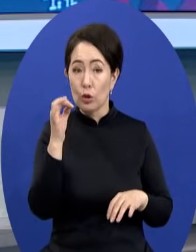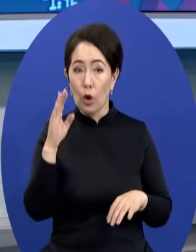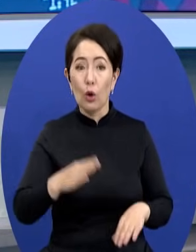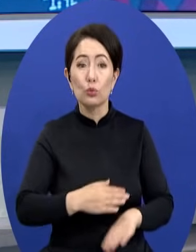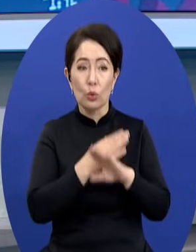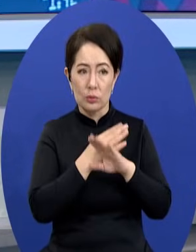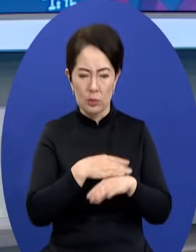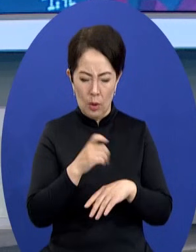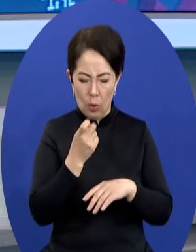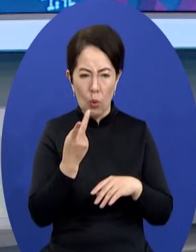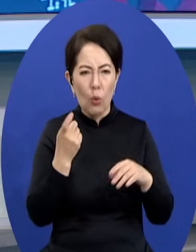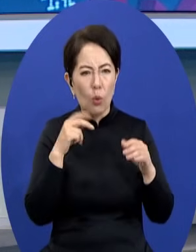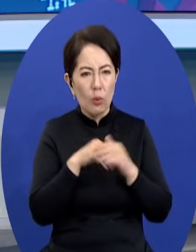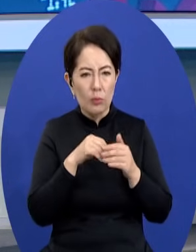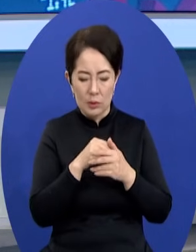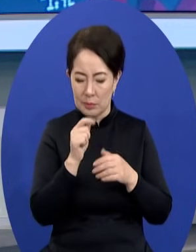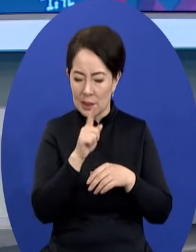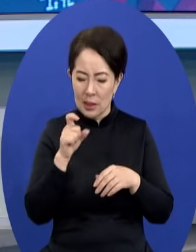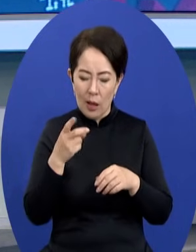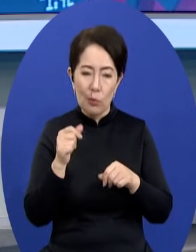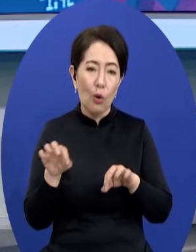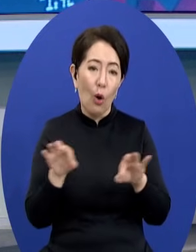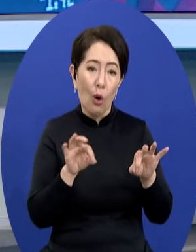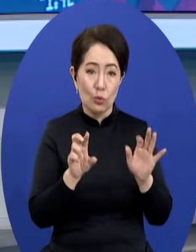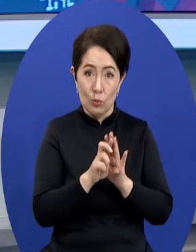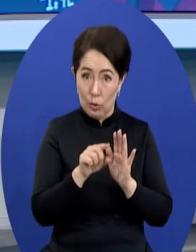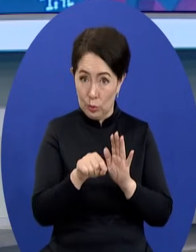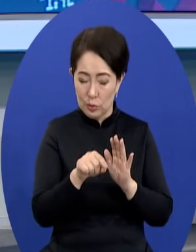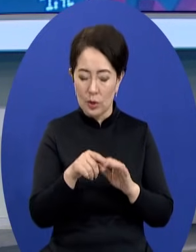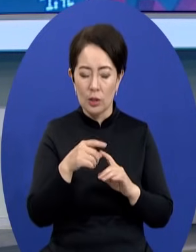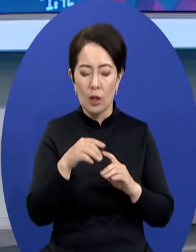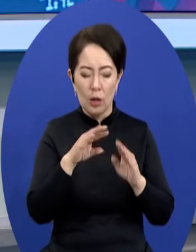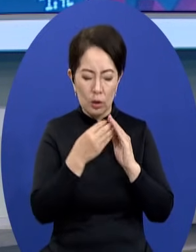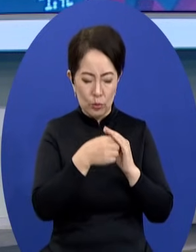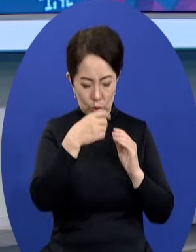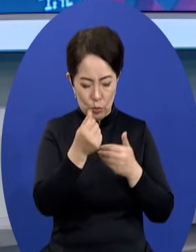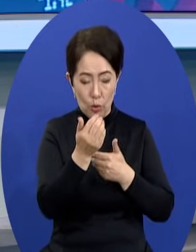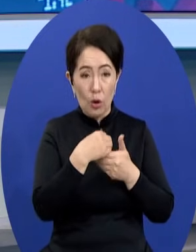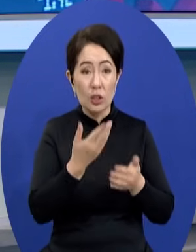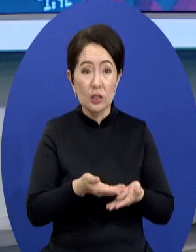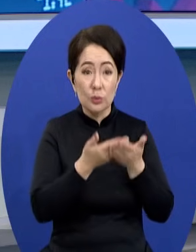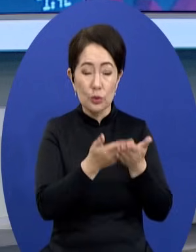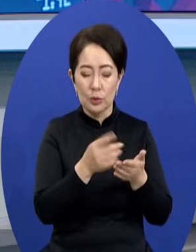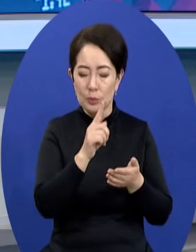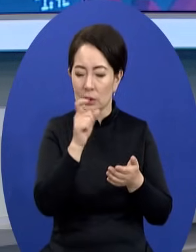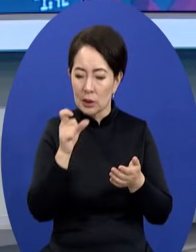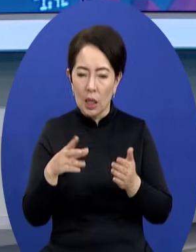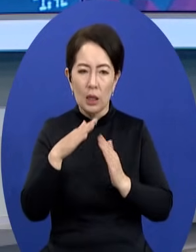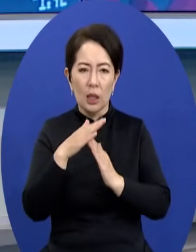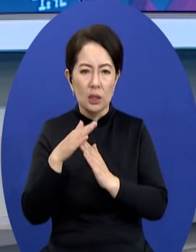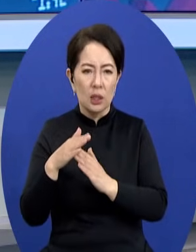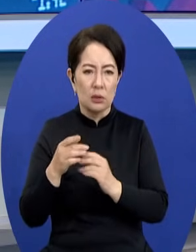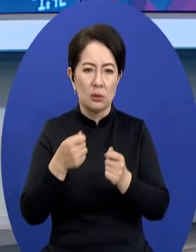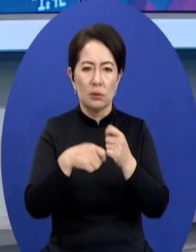тооцохгүй нөхцлөөр зээлийн төлөлтөө хойшлуулах боломж сунгагдж байна. Энэ шийдвэр нь өрхийн орлогод дэмжлэг үзүүлэх, зээлийн эргэн төлөлт тасалдах хэрэгслээс